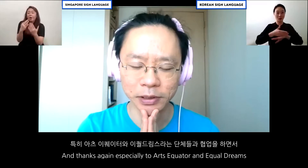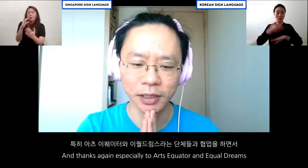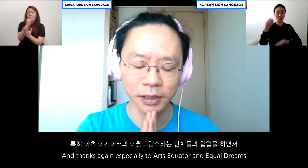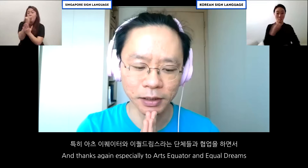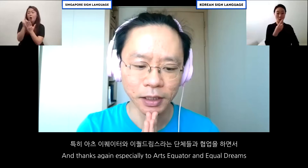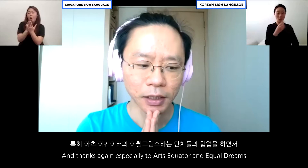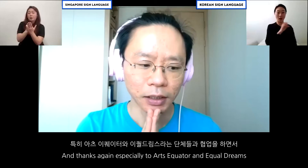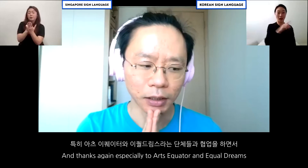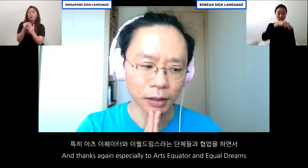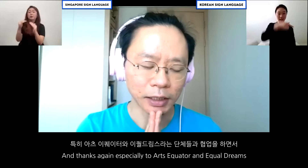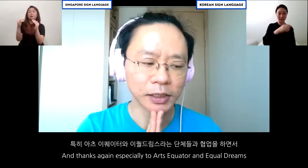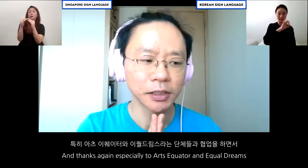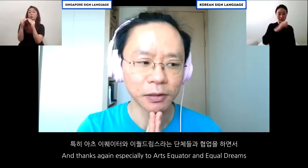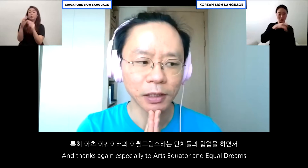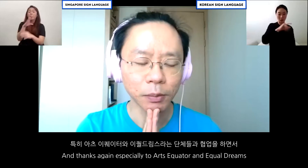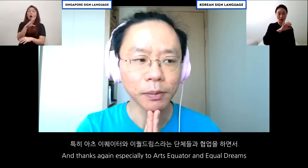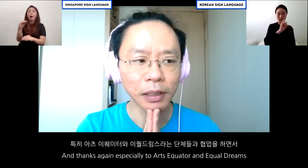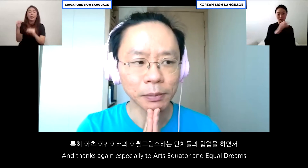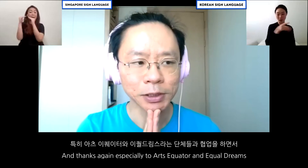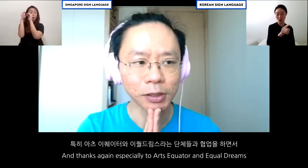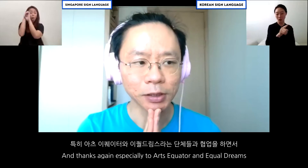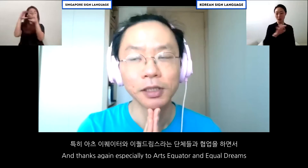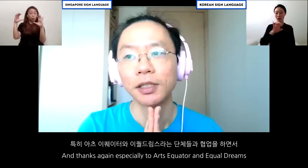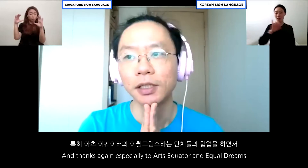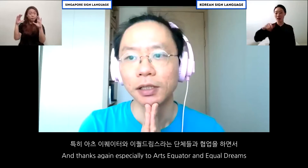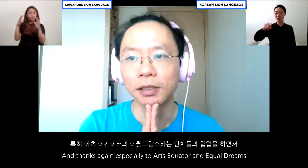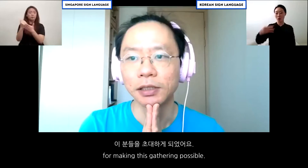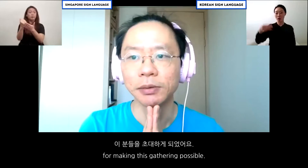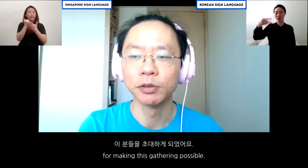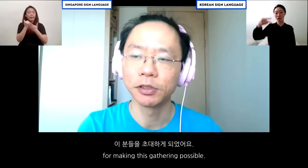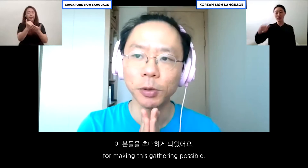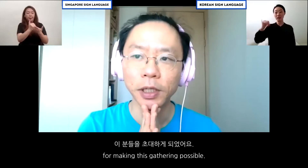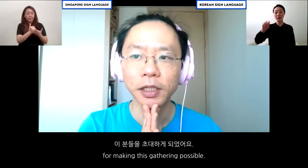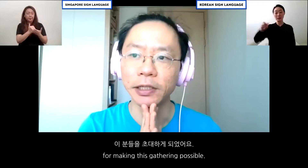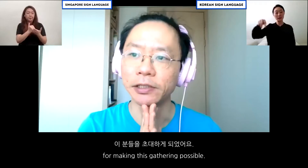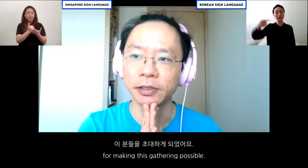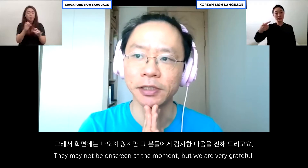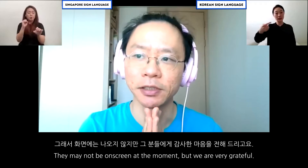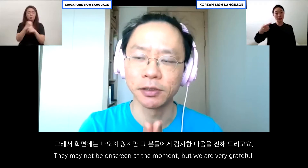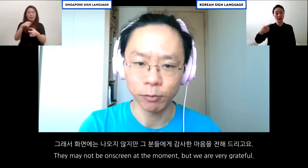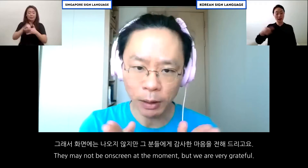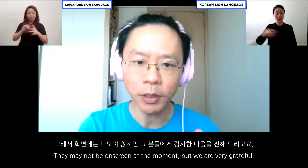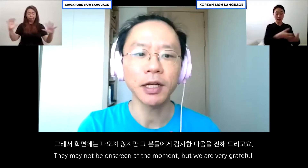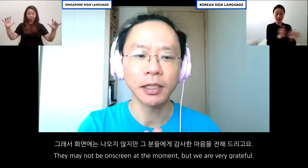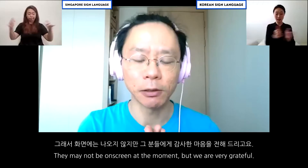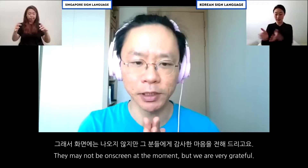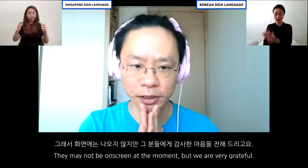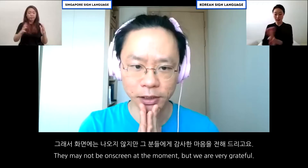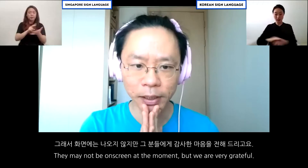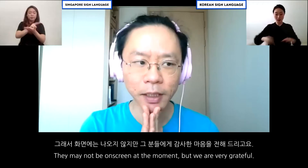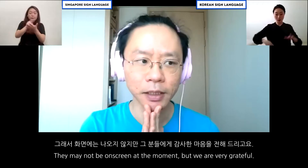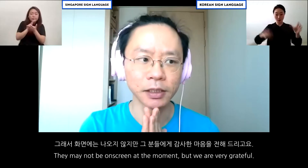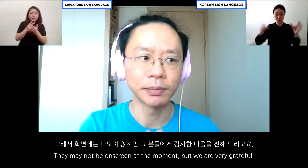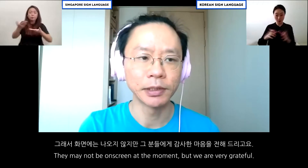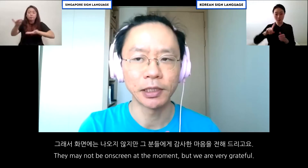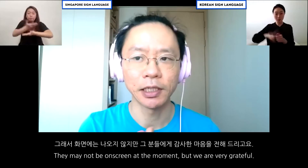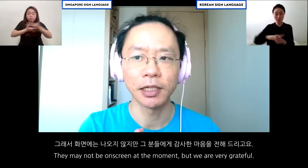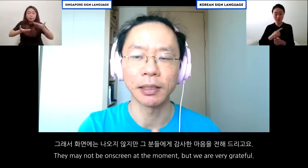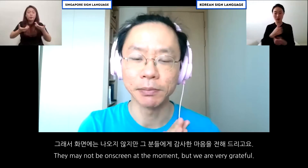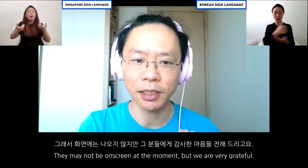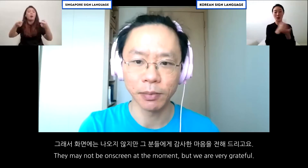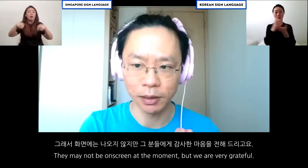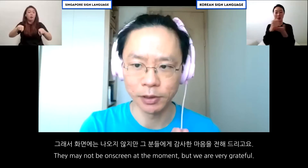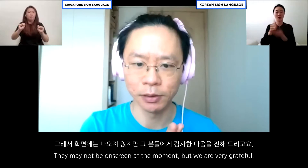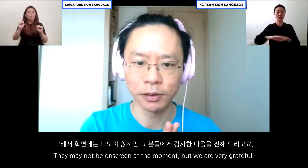Equal Dreams라는 단체들과 협업을 하면서 이 분들을 초대하게 되었어요. 그래서 화면에는 나오지 않지만